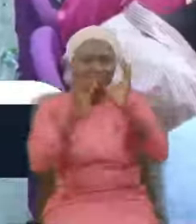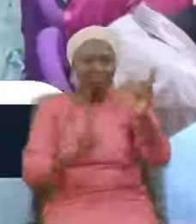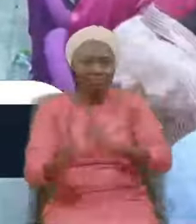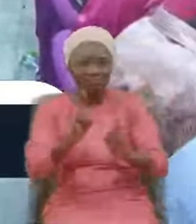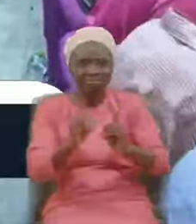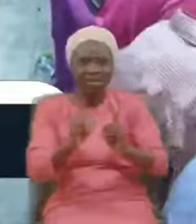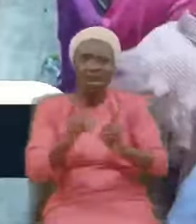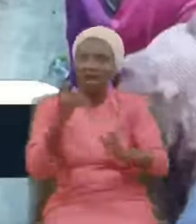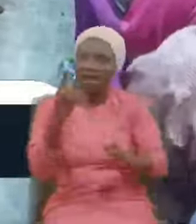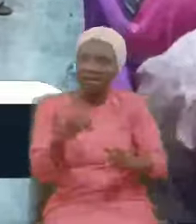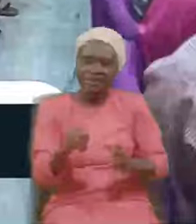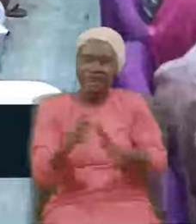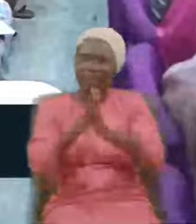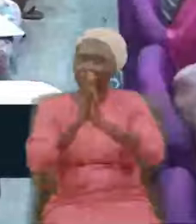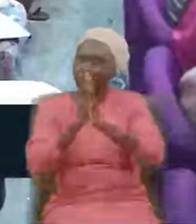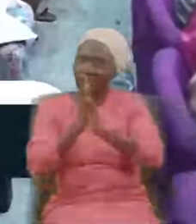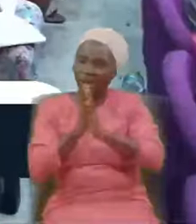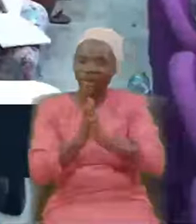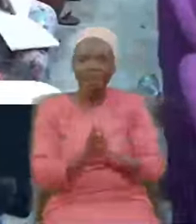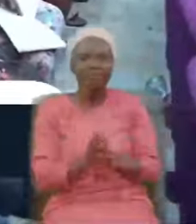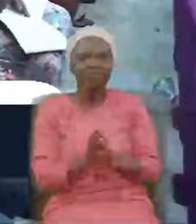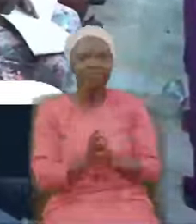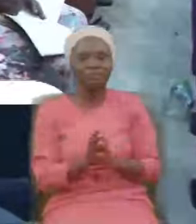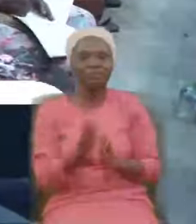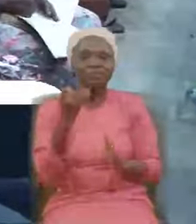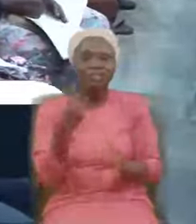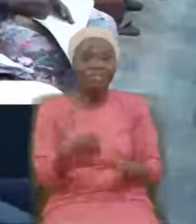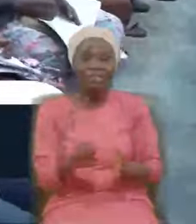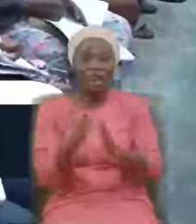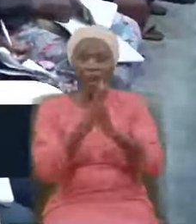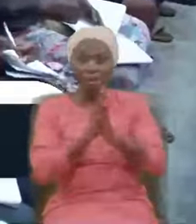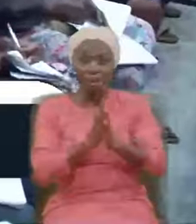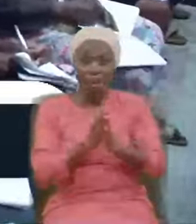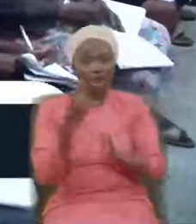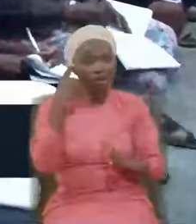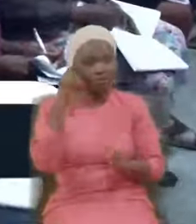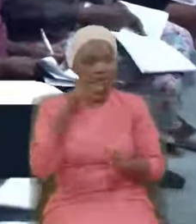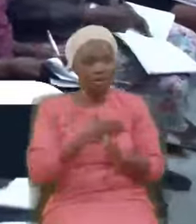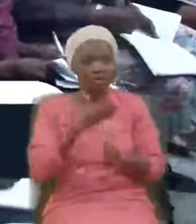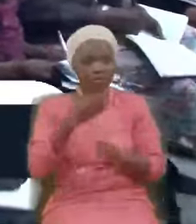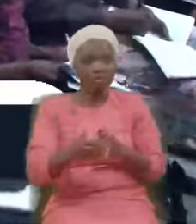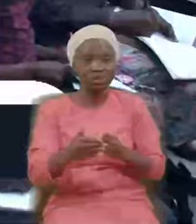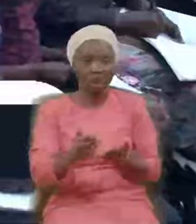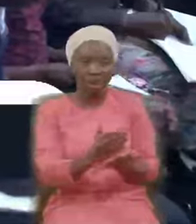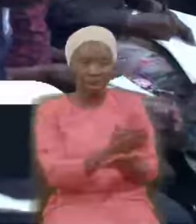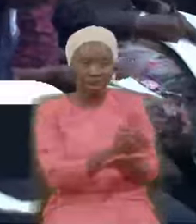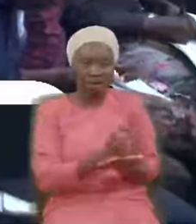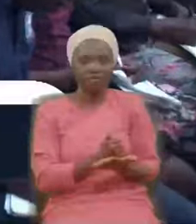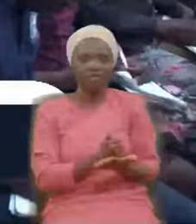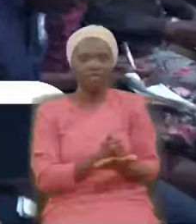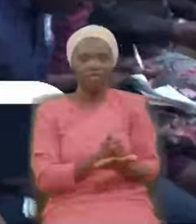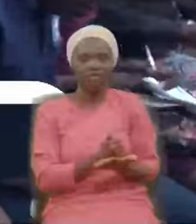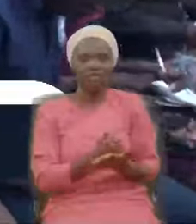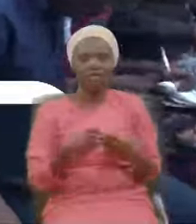dis, aidez-moi à crier la prière. La prière pour la guérison totale par